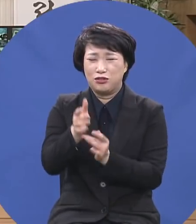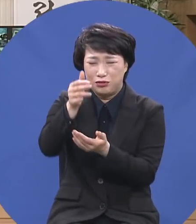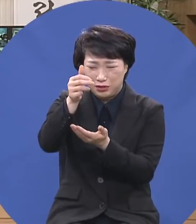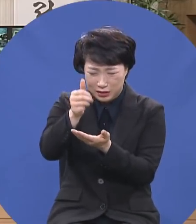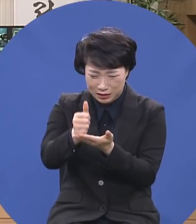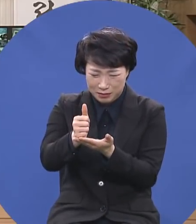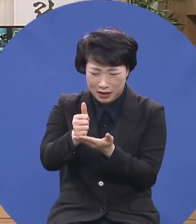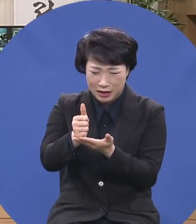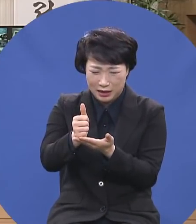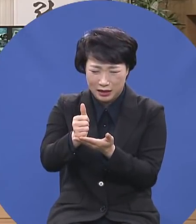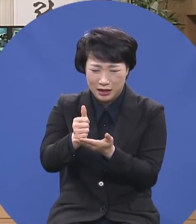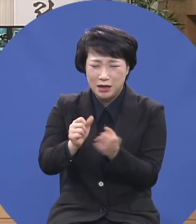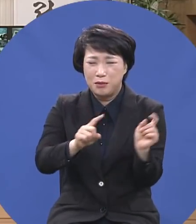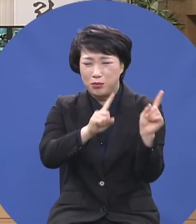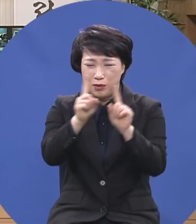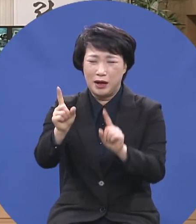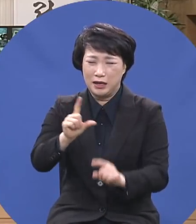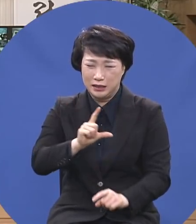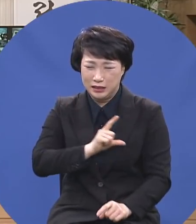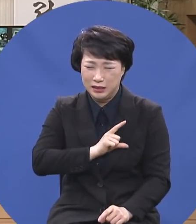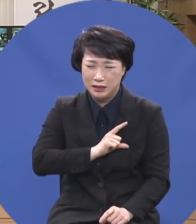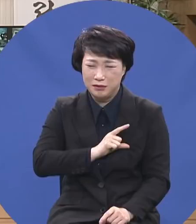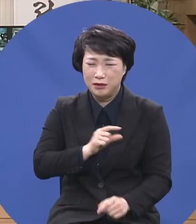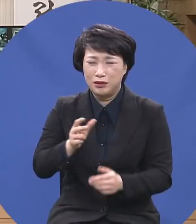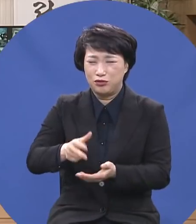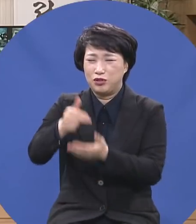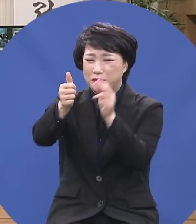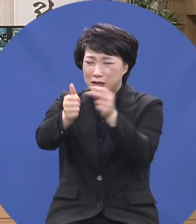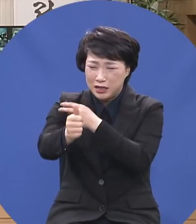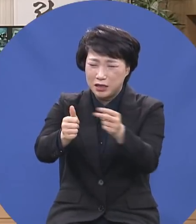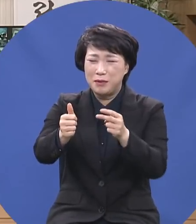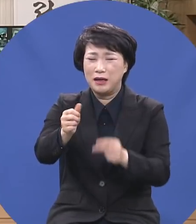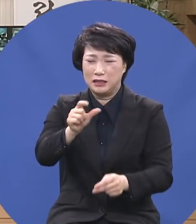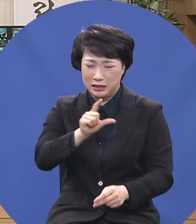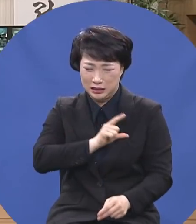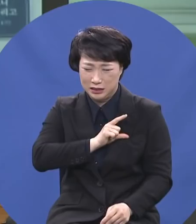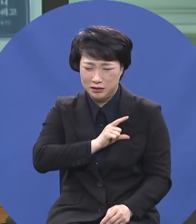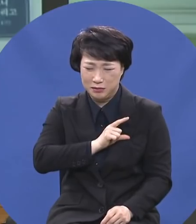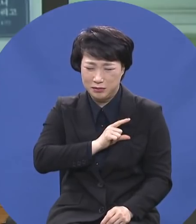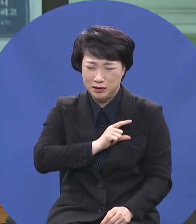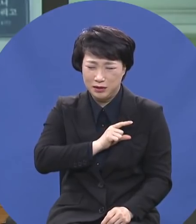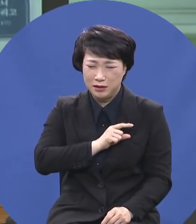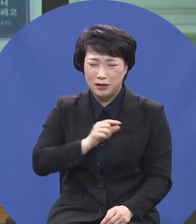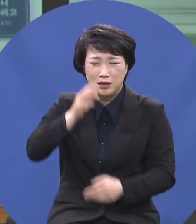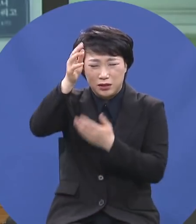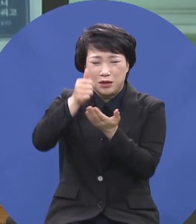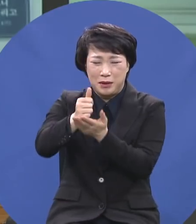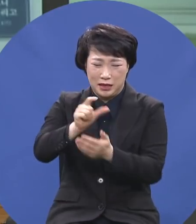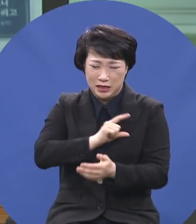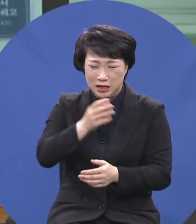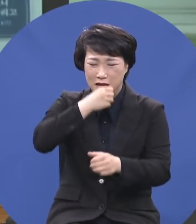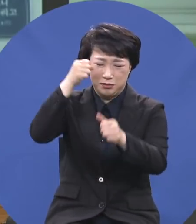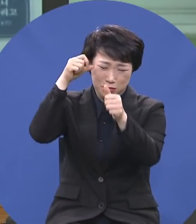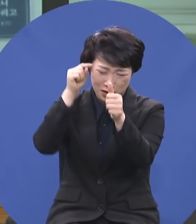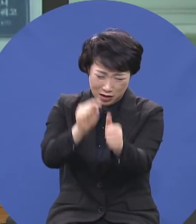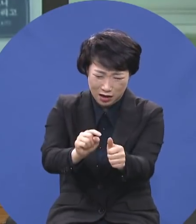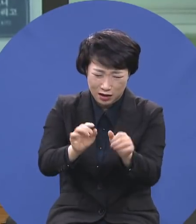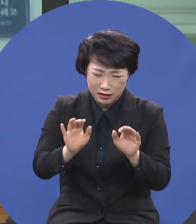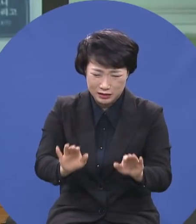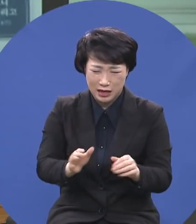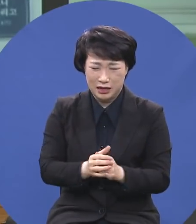예수님의 부활의 이름, 채찍에 맞으신 이름, 성령의 이름으로